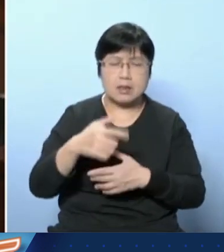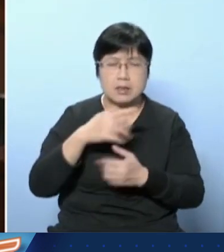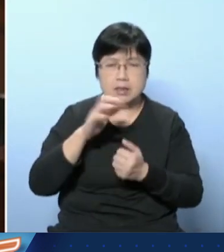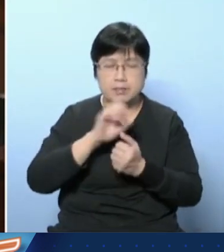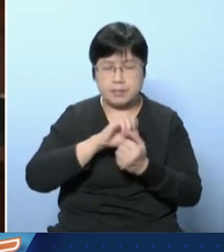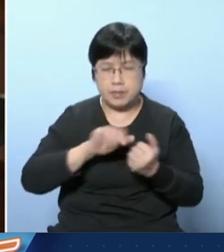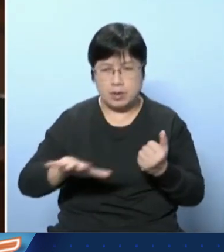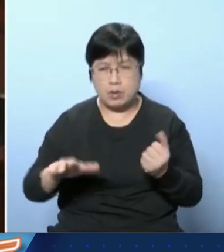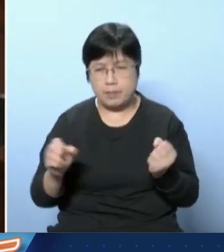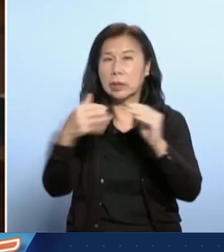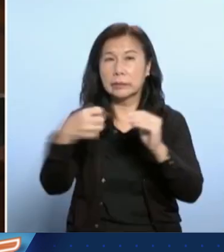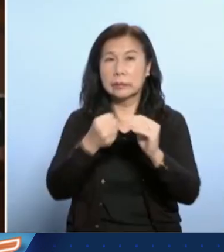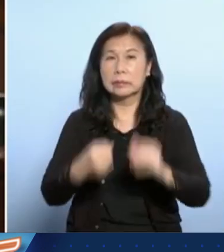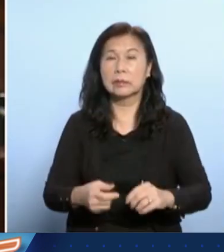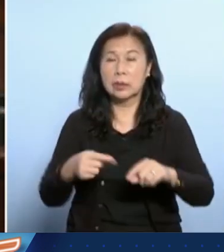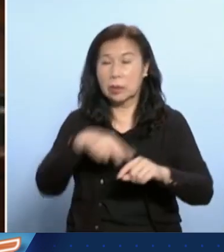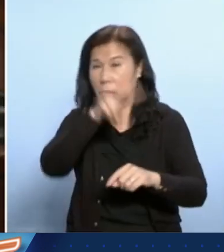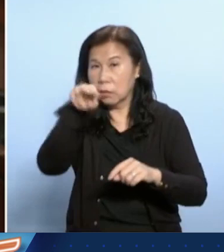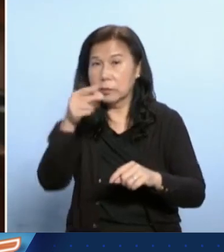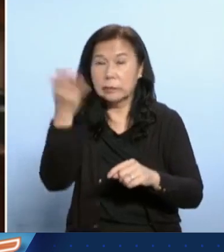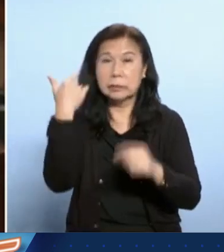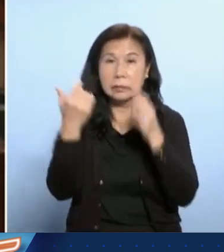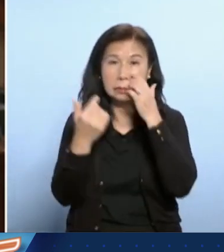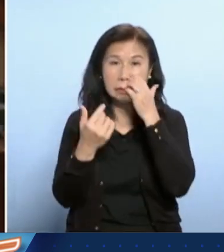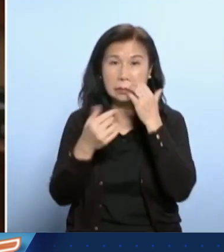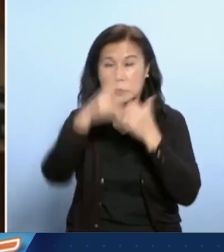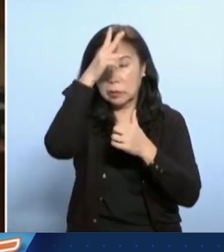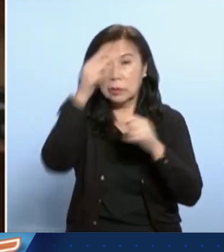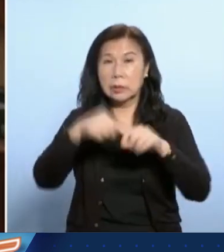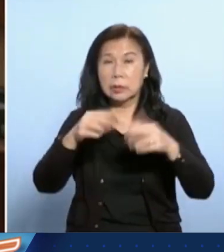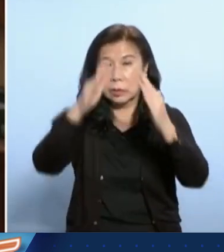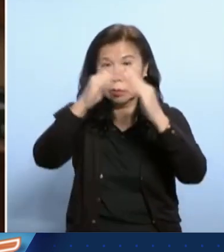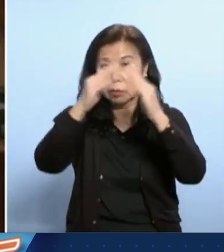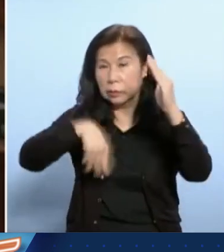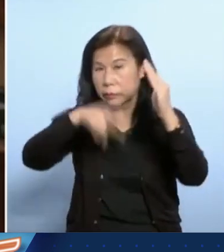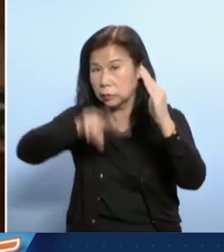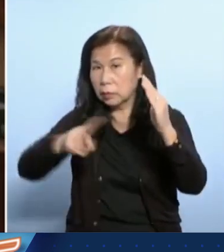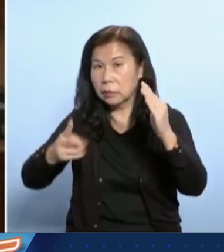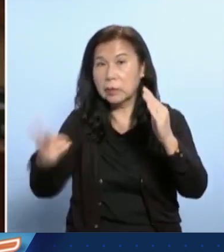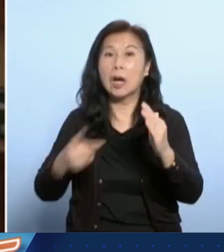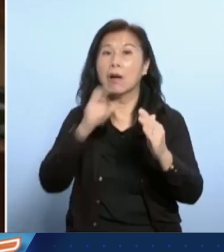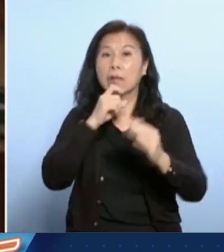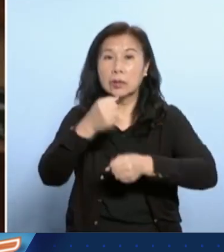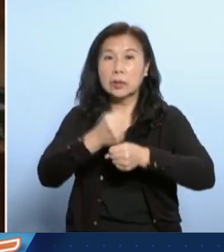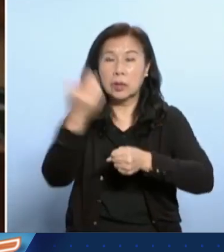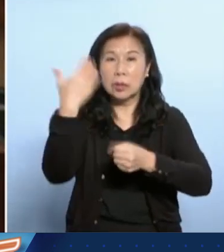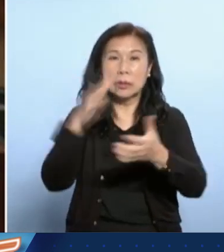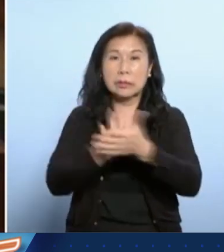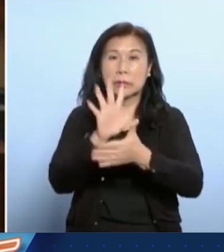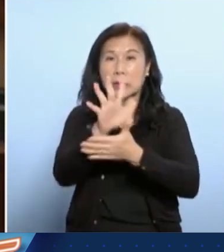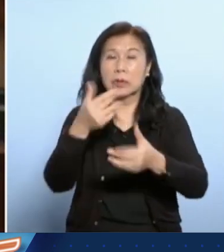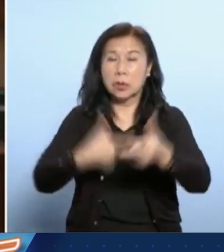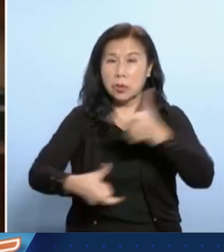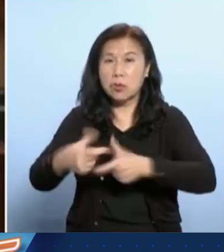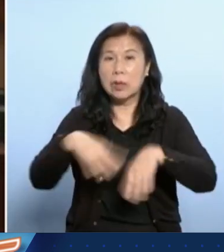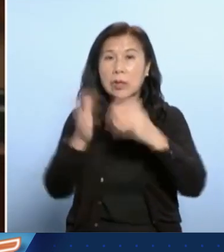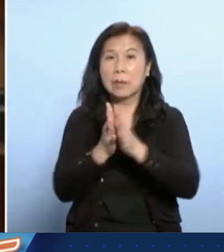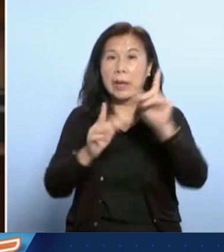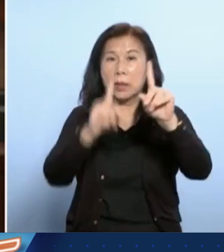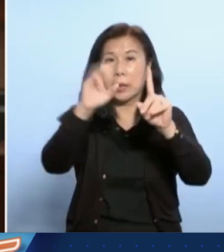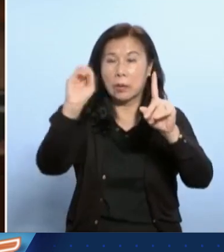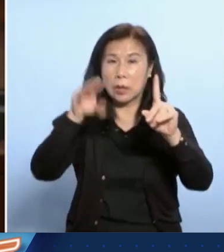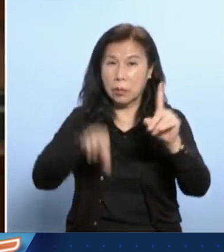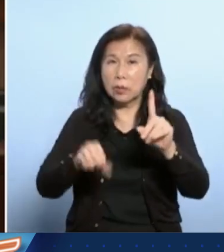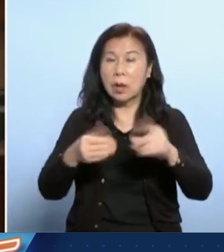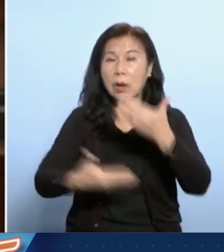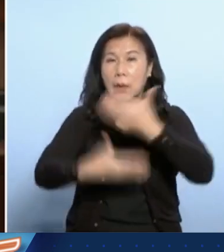響咗好多業主。我喺度翻查過咧，過去其實政府咧喺維修啊、樓宇更新大行動咧，其實過去五年咧使咗190亿，全部咧